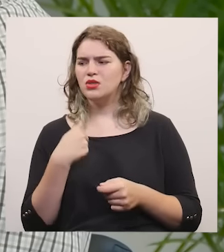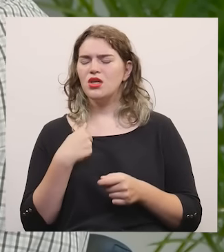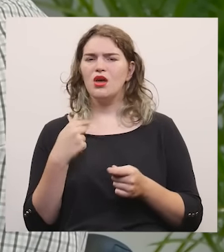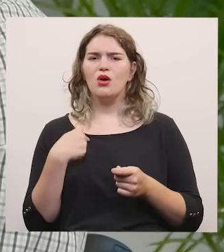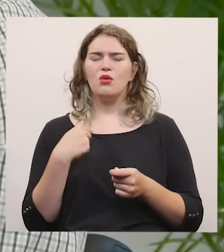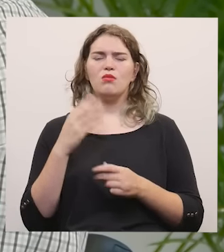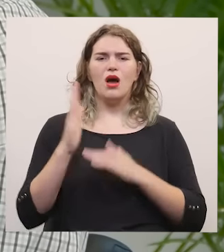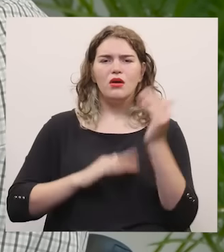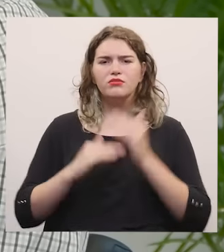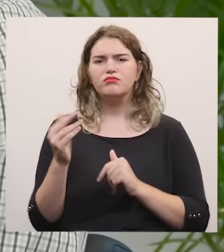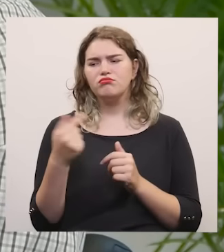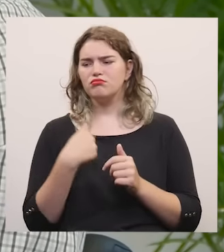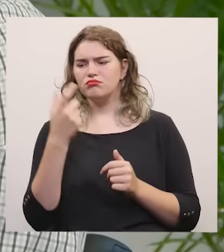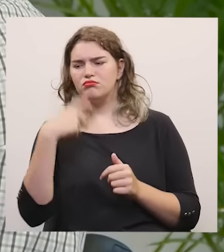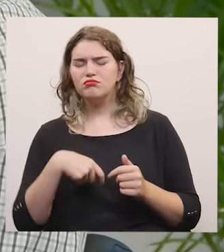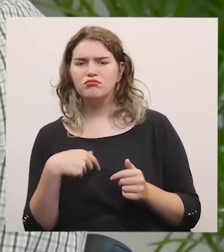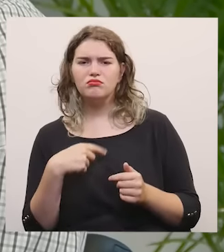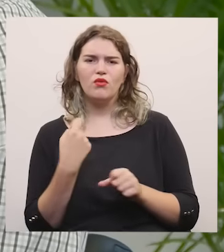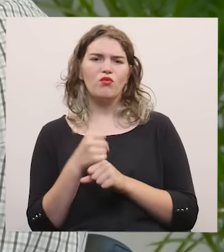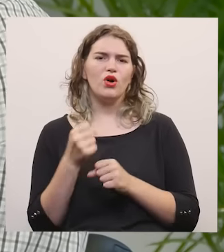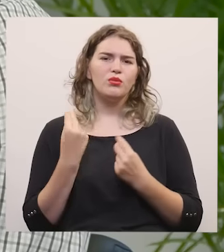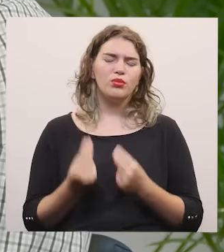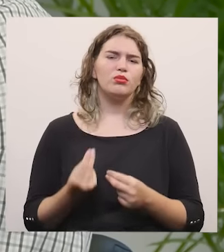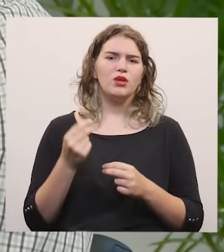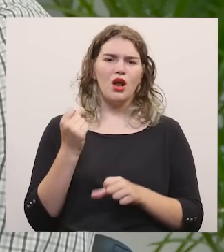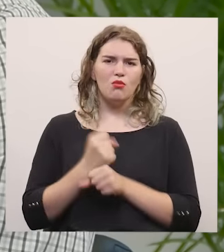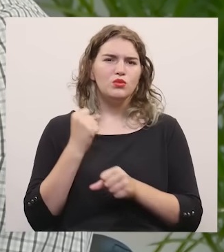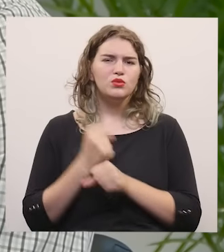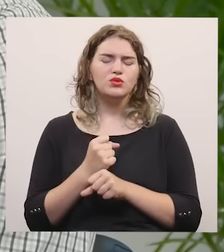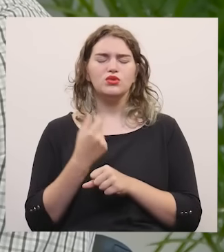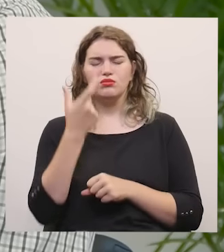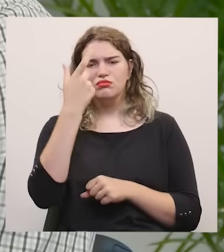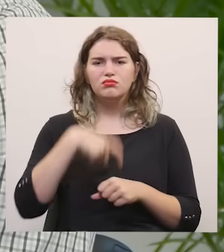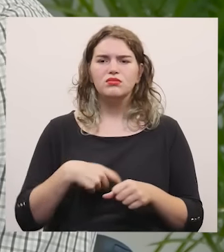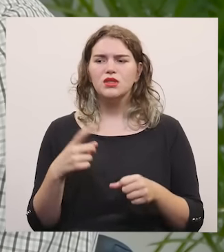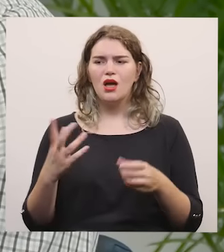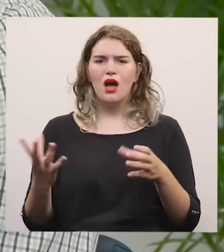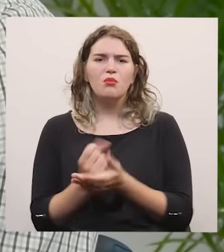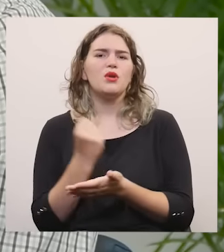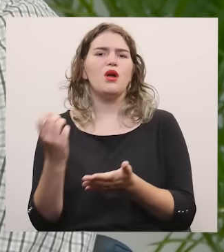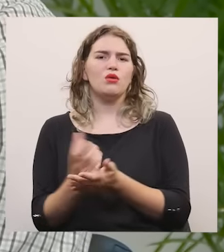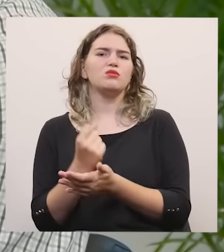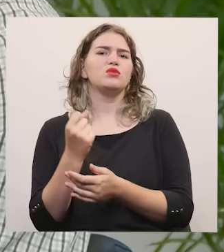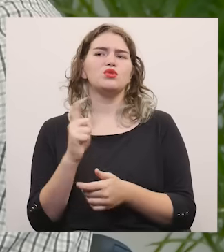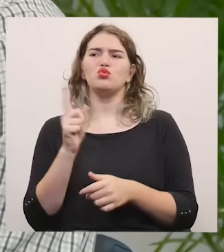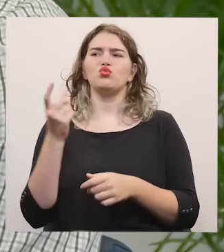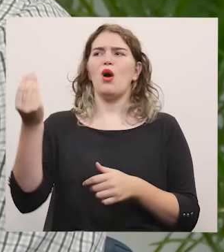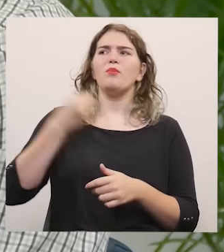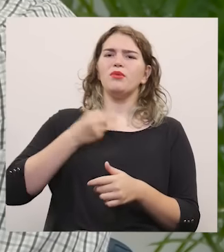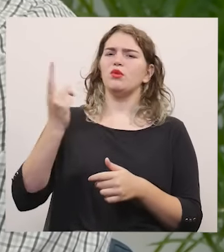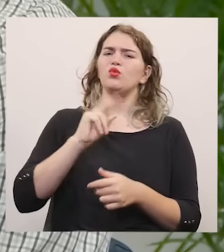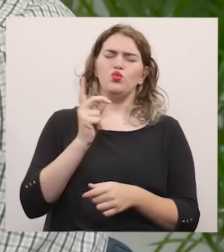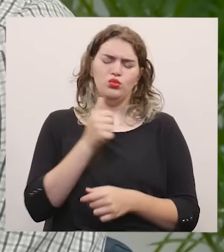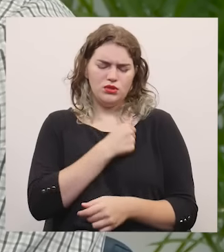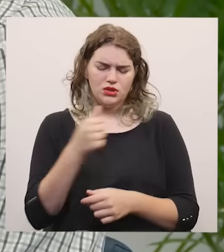seama abilităților, pe seama cât de mult am muncit, de perseverent și așa mai departe, că am obținut